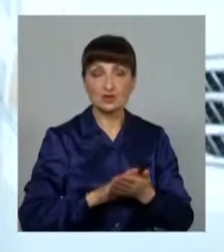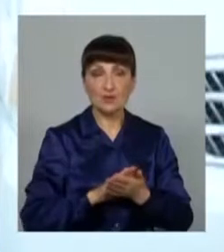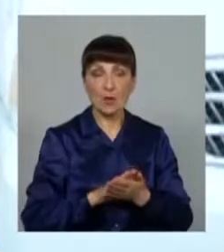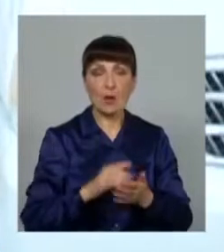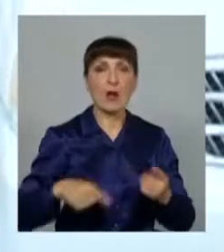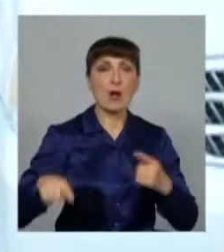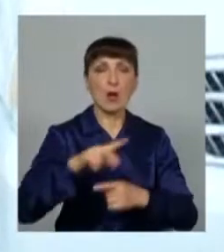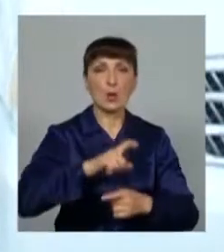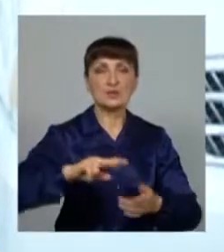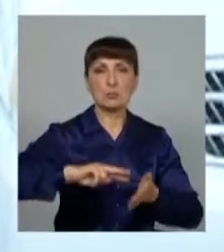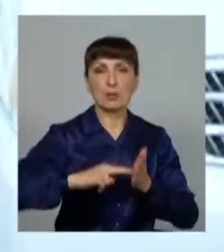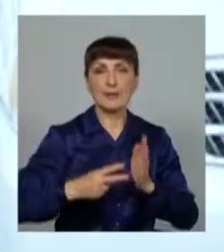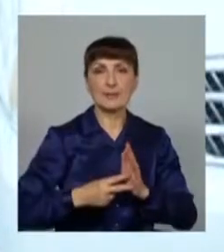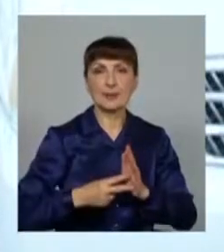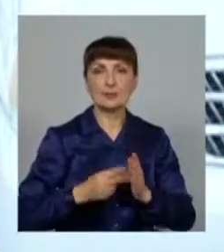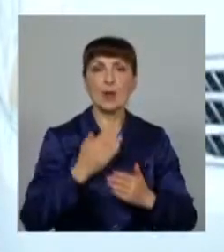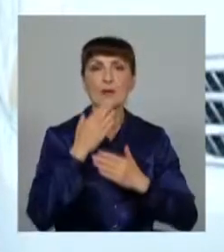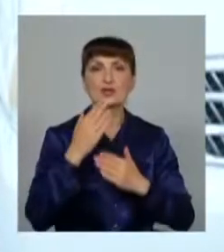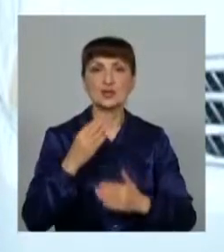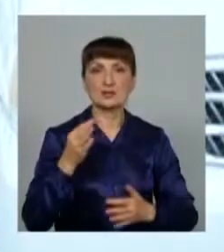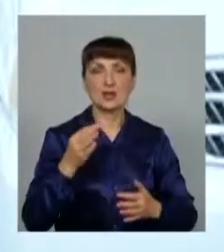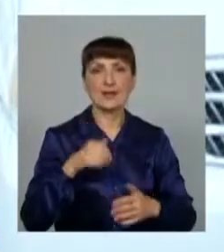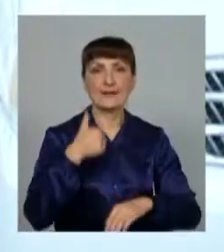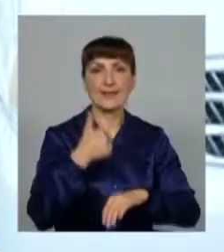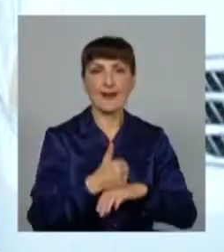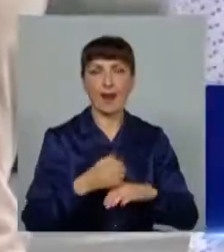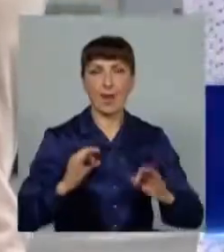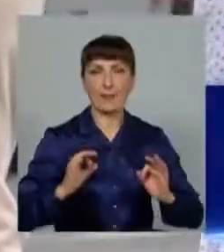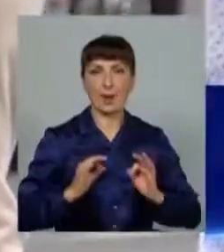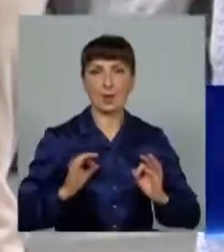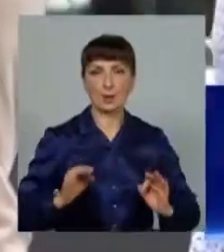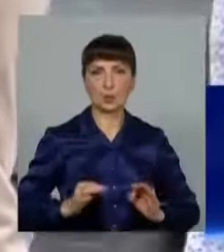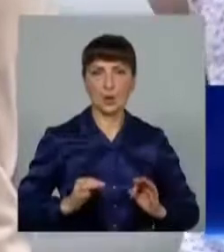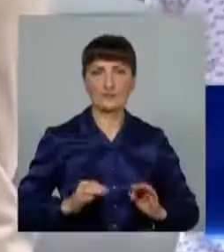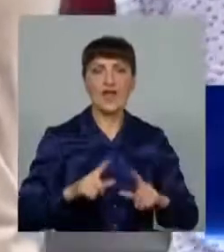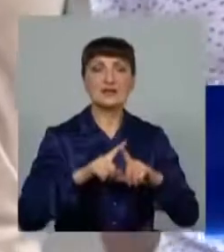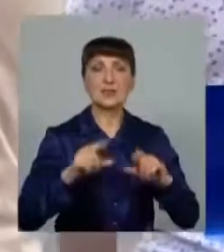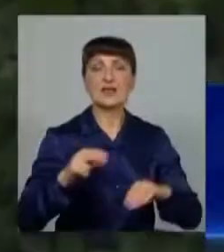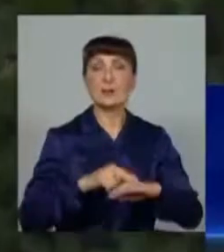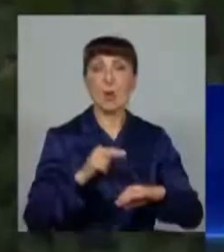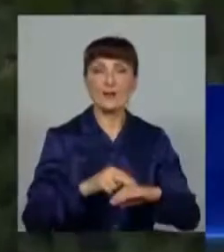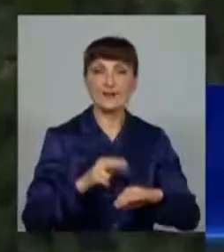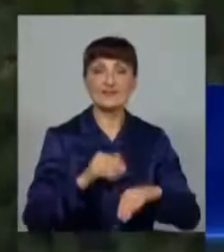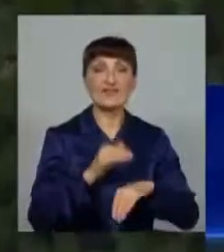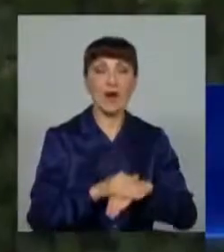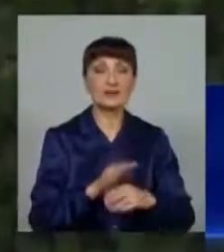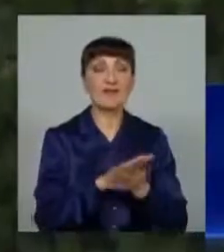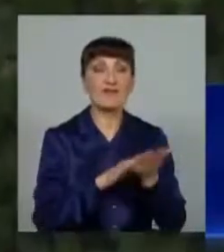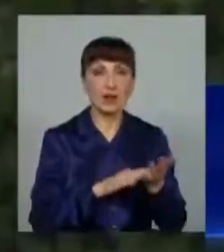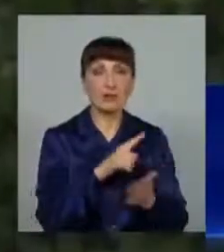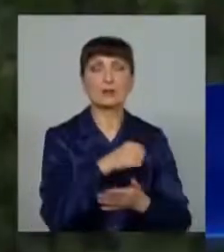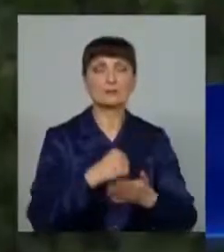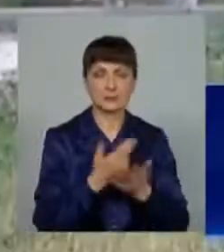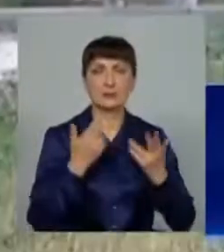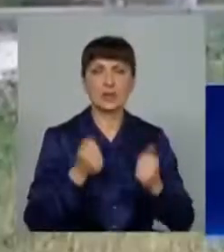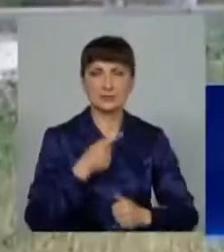действий, то люди намерены обращаться в Генеральную прокуратуру. В пресс-службе департамента полиции факт поступления заявлений